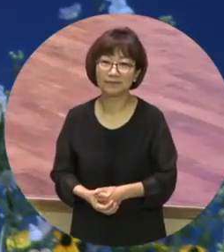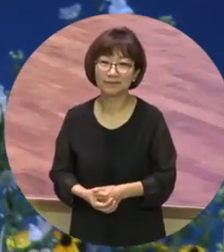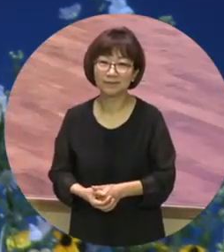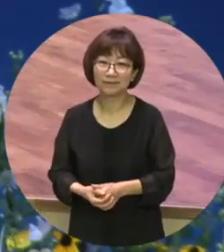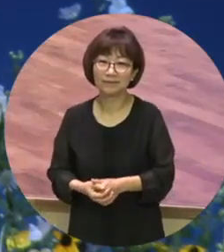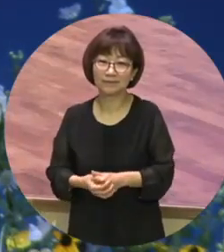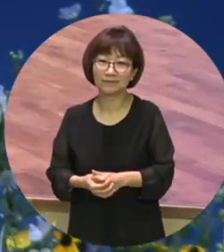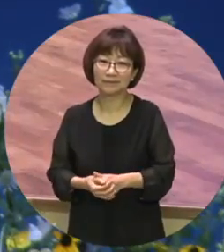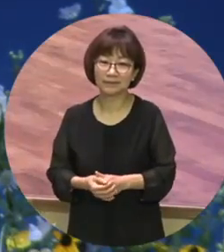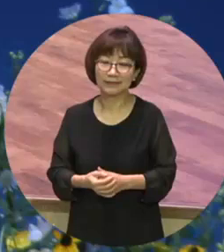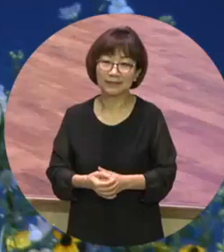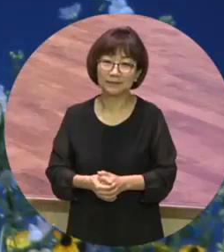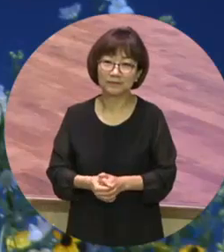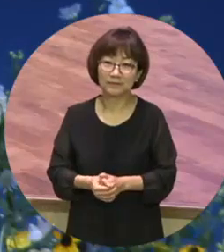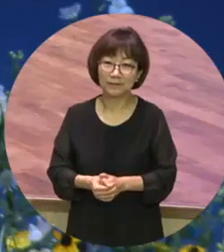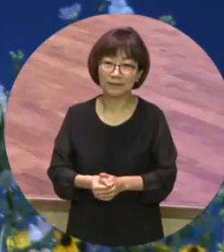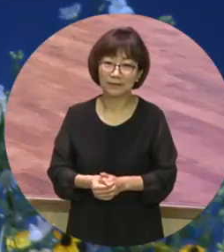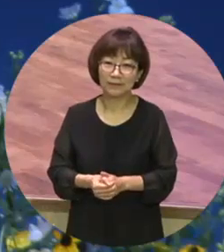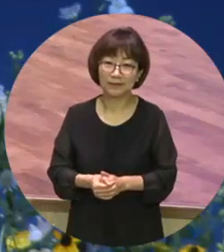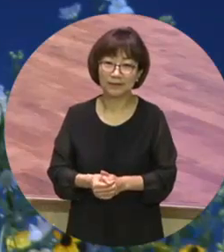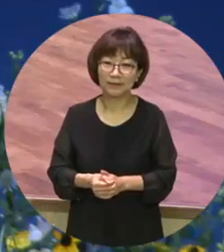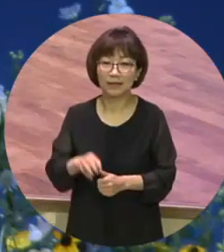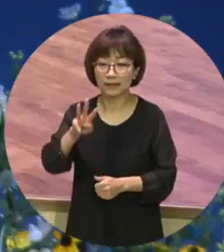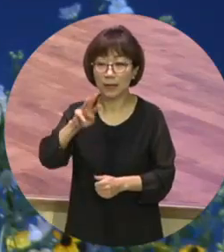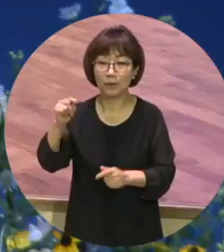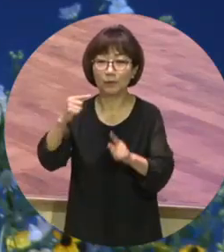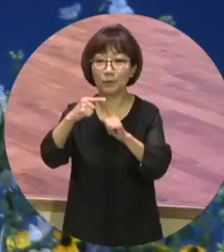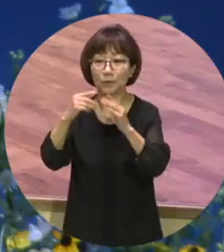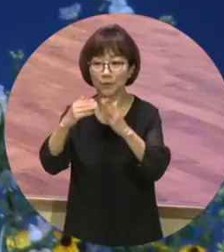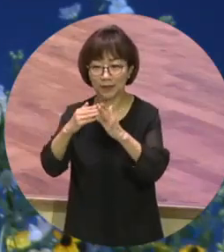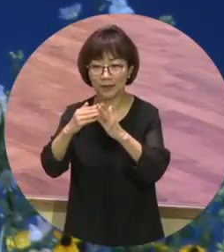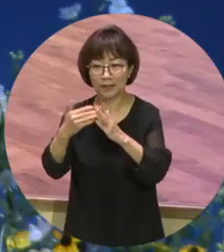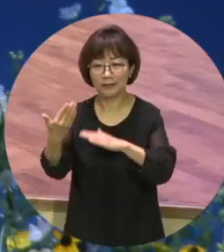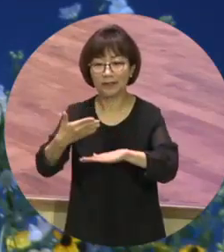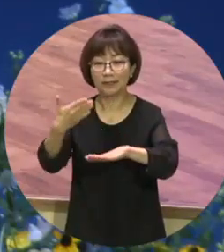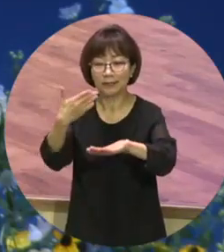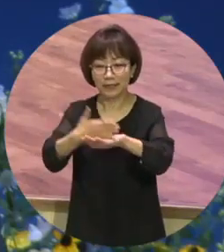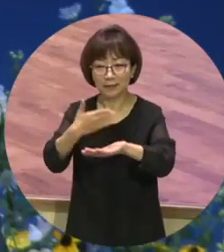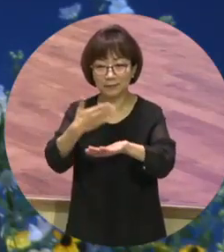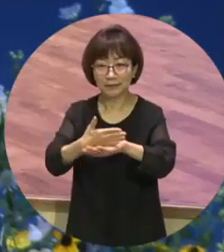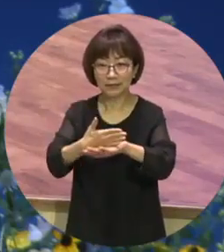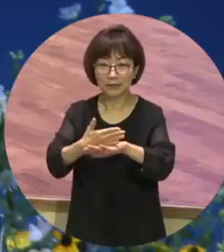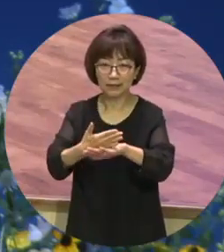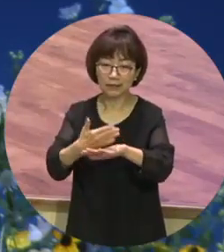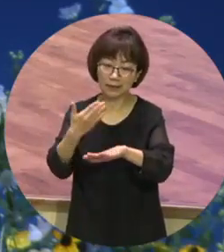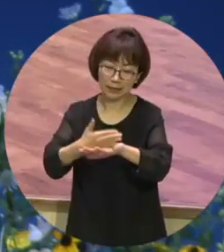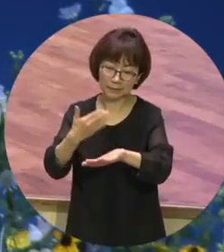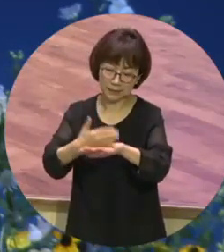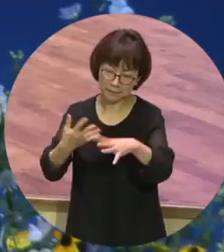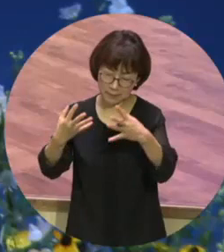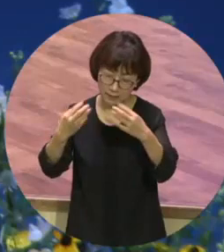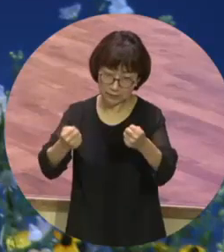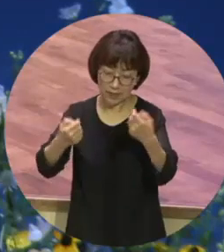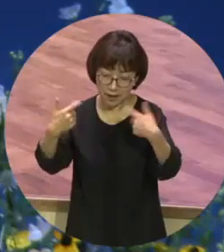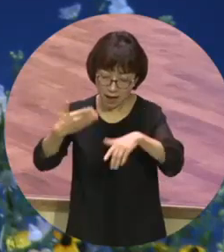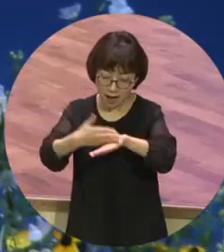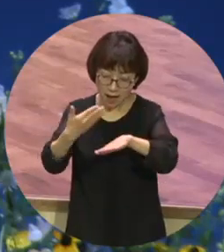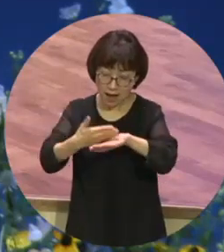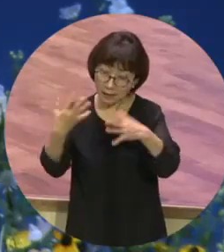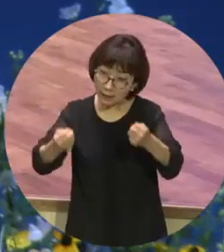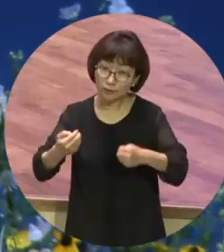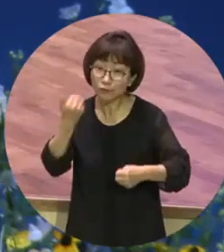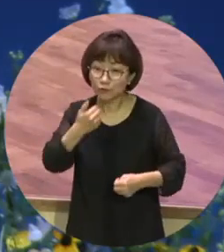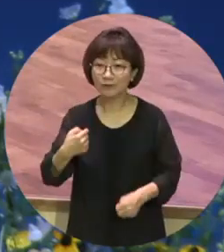예언기에 감사는 제가 제일 많이 하고 있습니다. 매주 아시겠어요? 이 목사가 말이에요. 어떻게 그런 사람이 안 나옵니까? 어떤